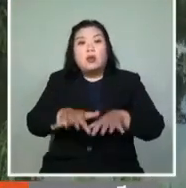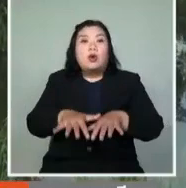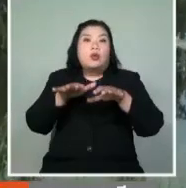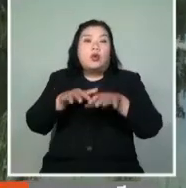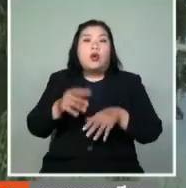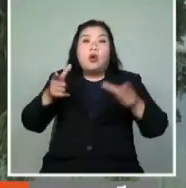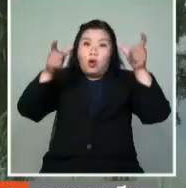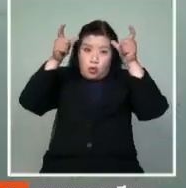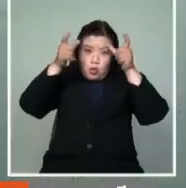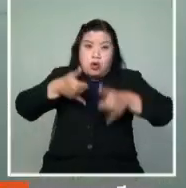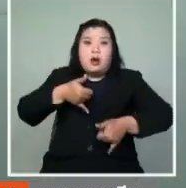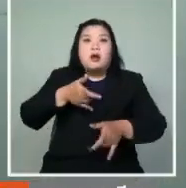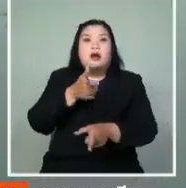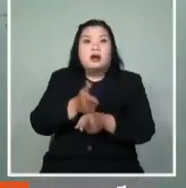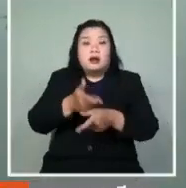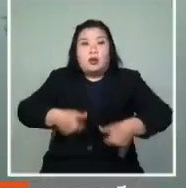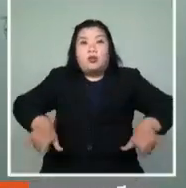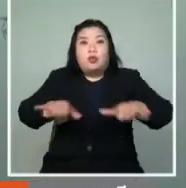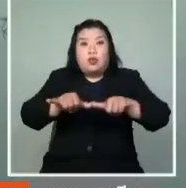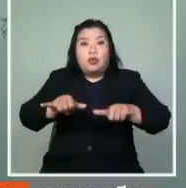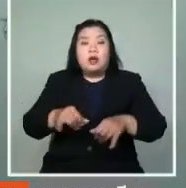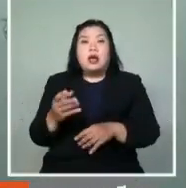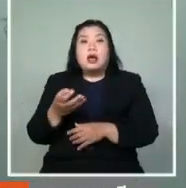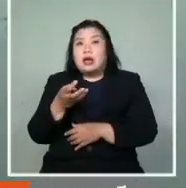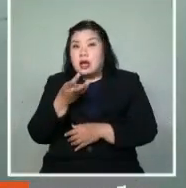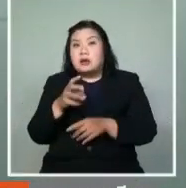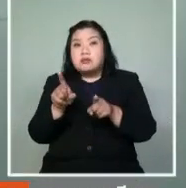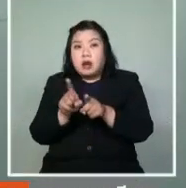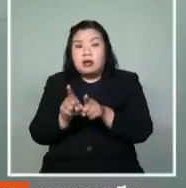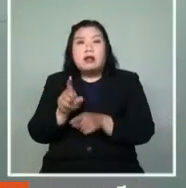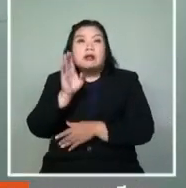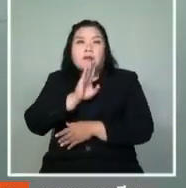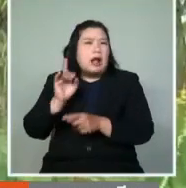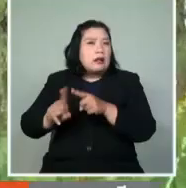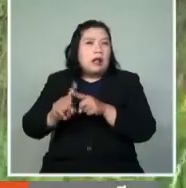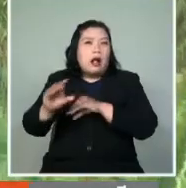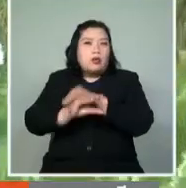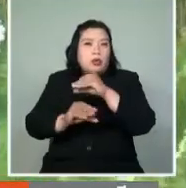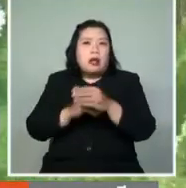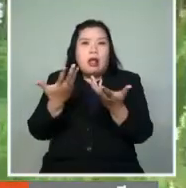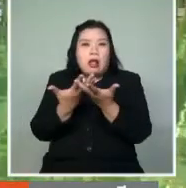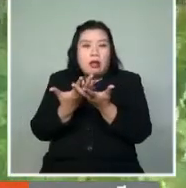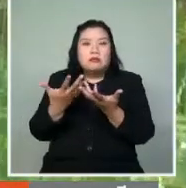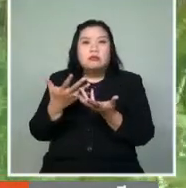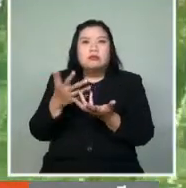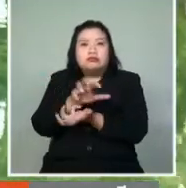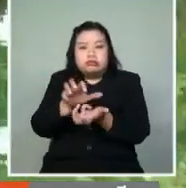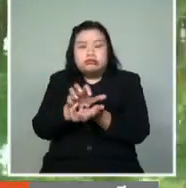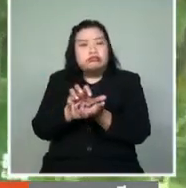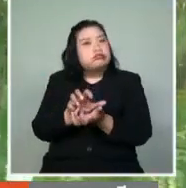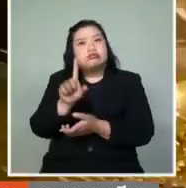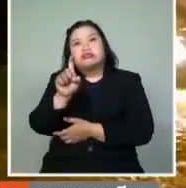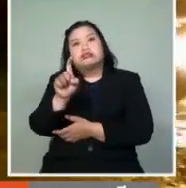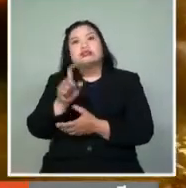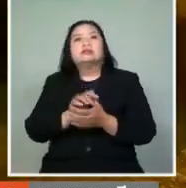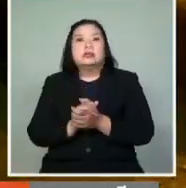วัวทำให้ฟางอัดแท่งเนี่ยกว่า36แท่งก็ถูกน้ำท่วมเสียหายเหมือนกันนะครับโอ้เดือดร้อนกันหนักเลยนะส่วนกรณีฝนต